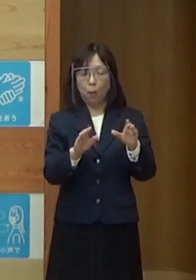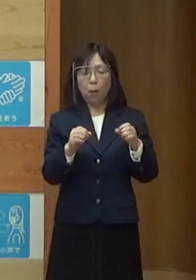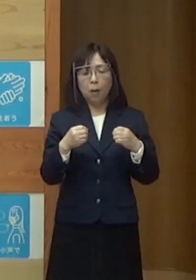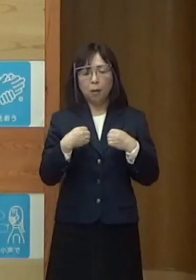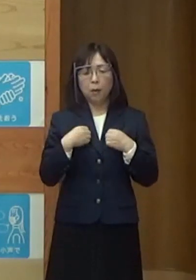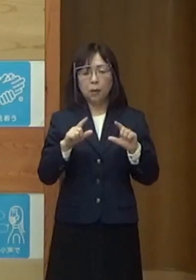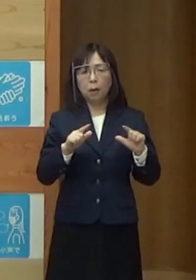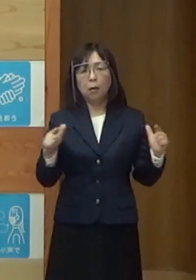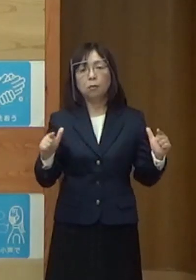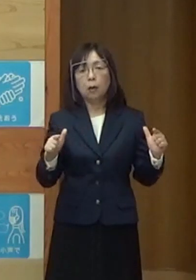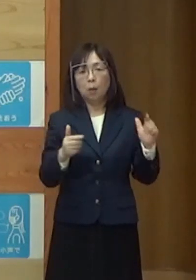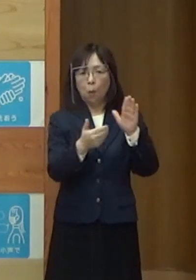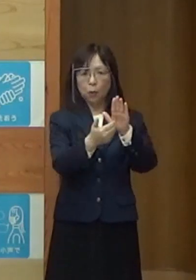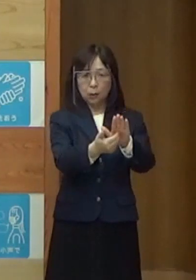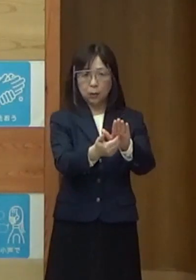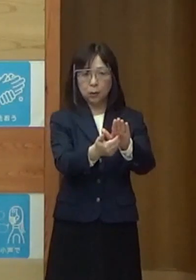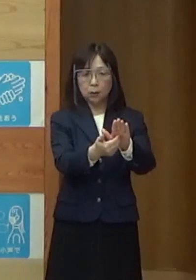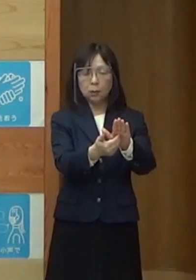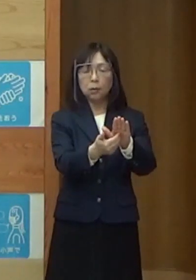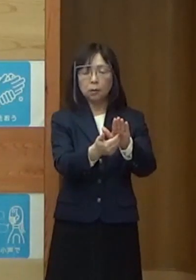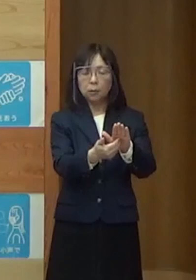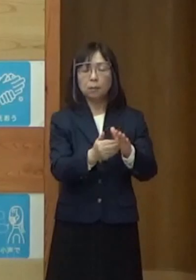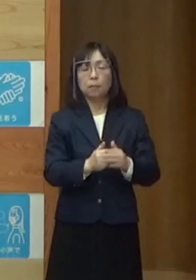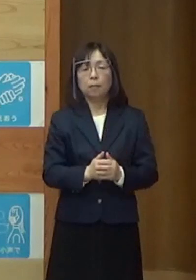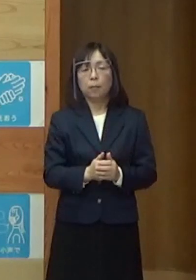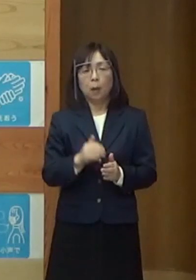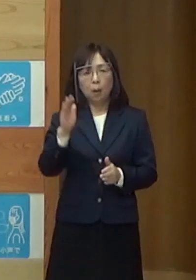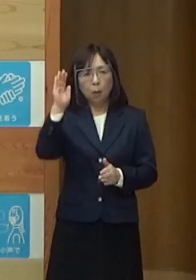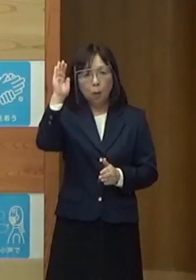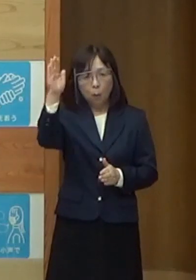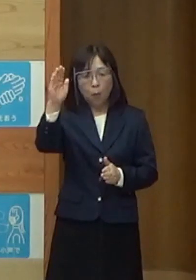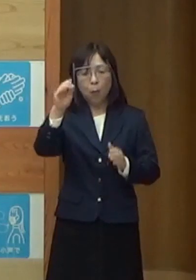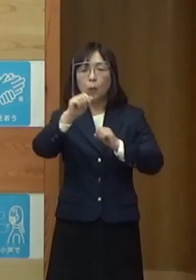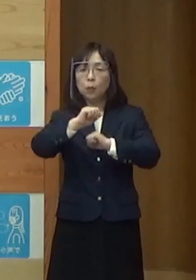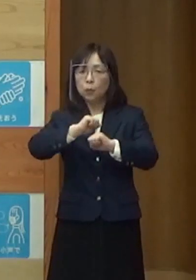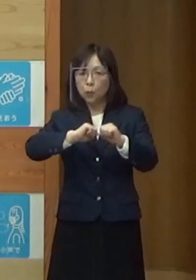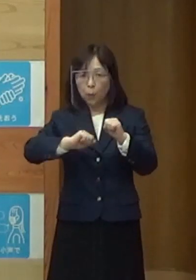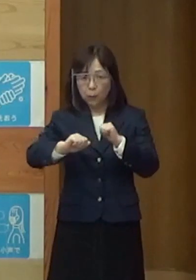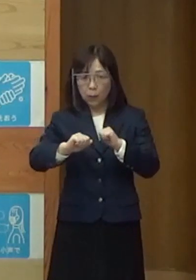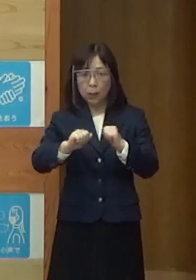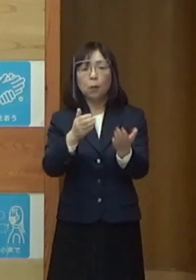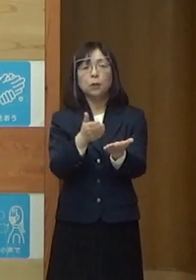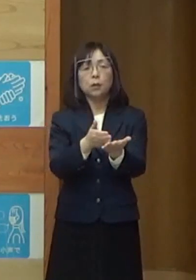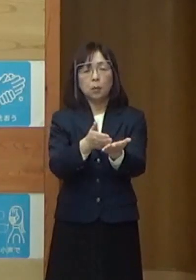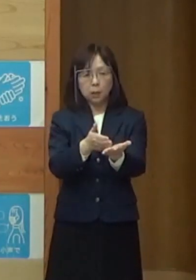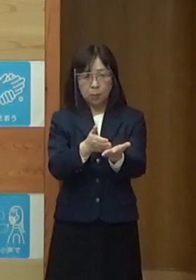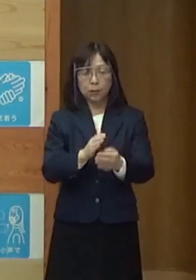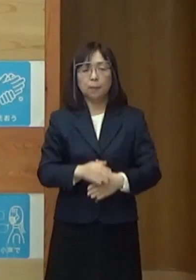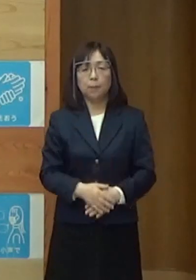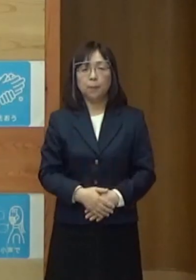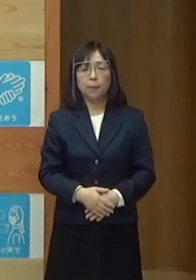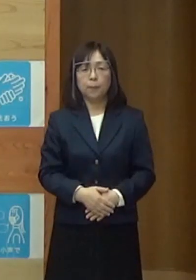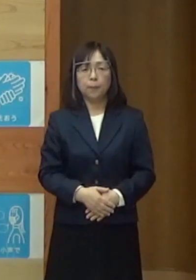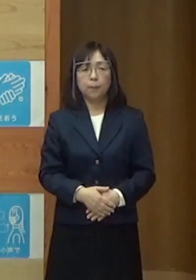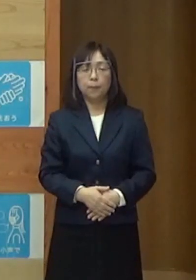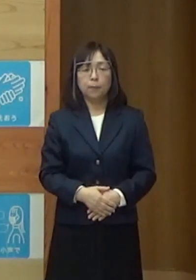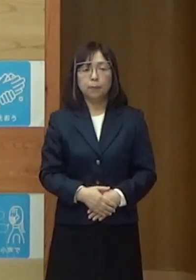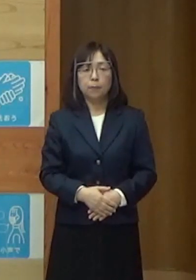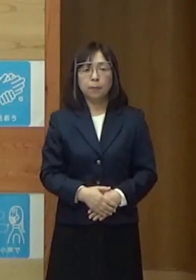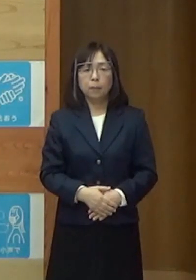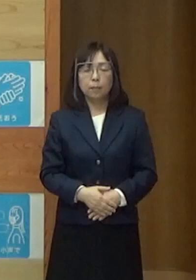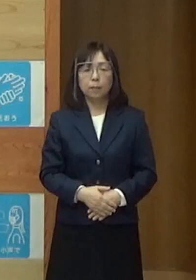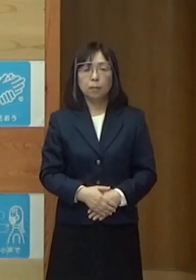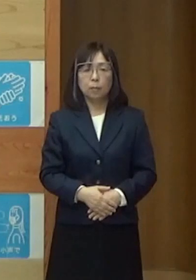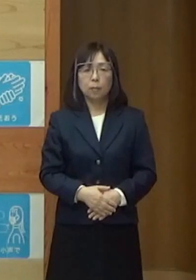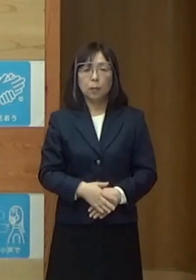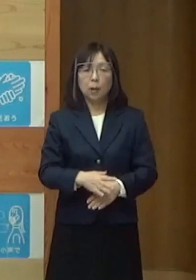染拡大防止、そして今後に向けた動きについて説明をさせていただきます。